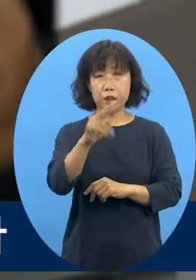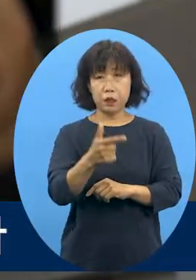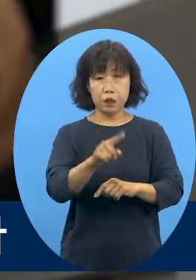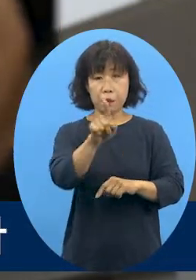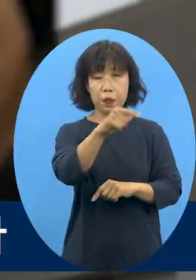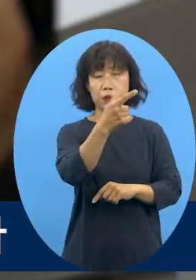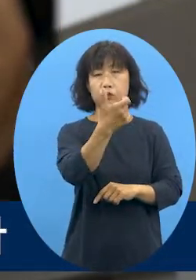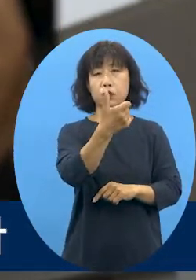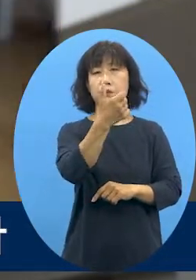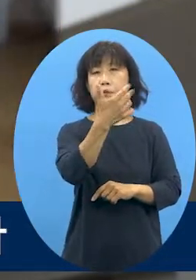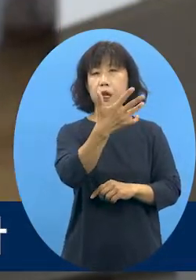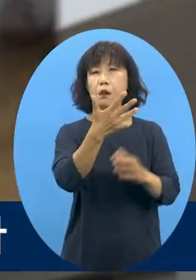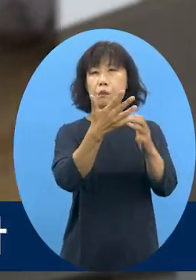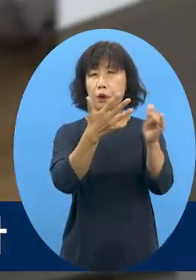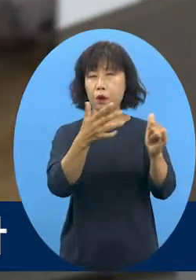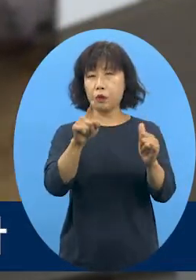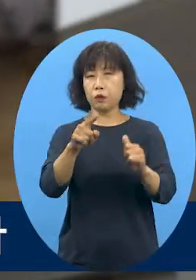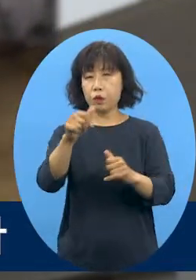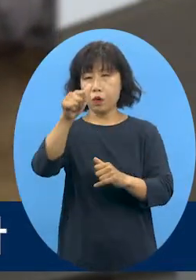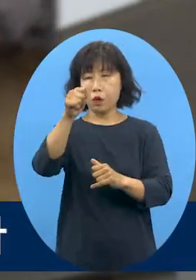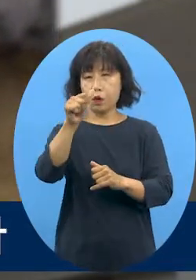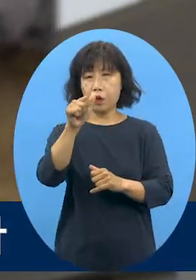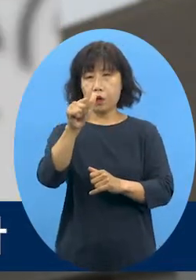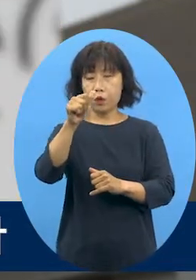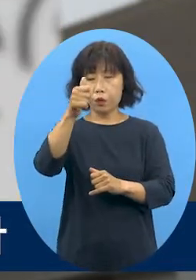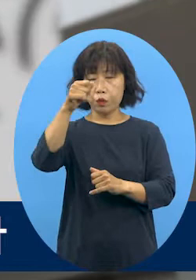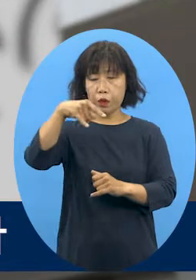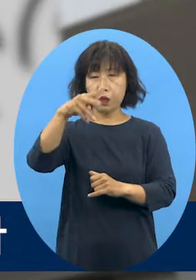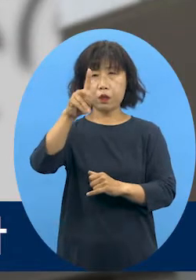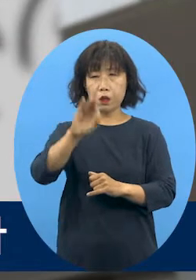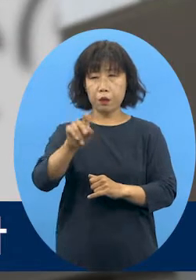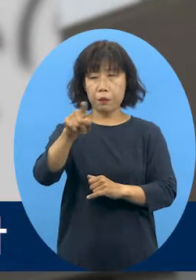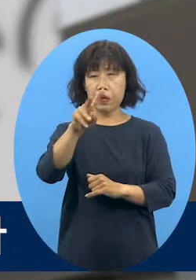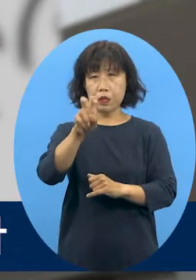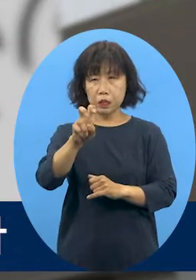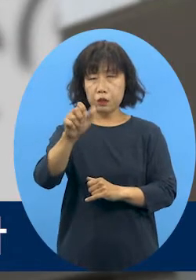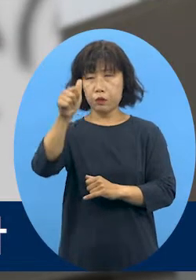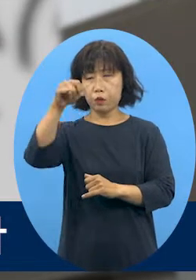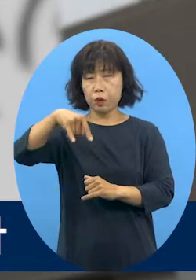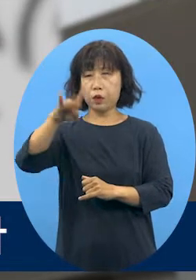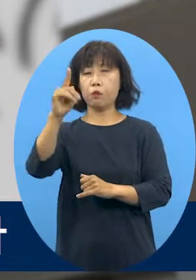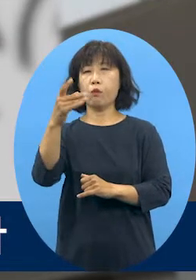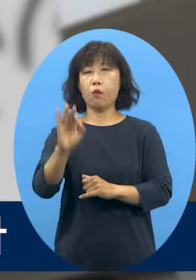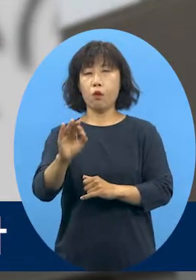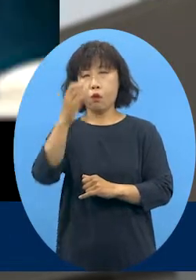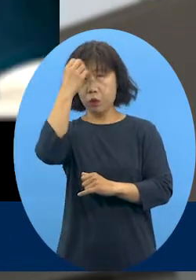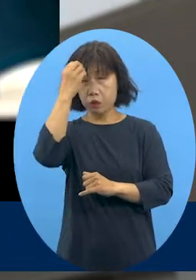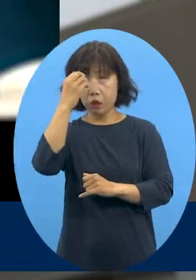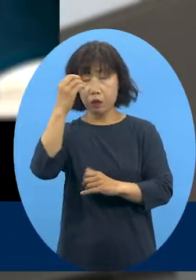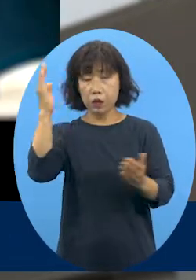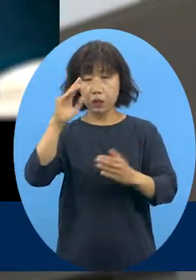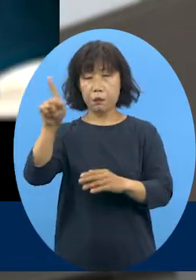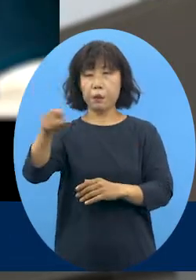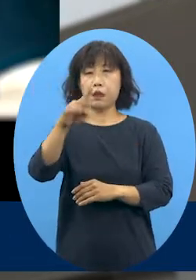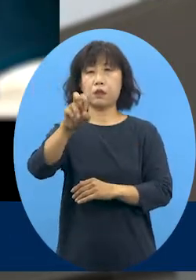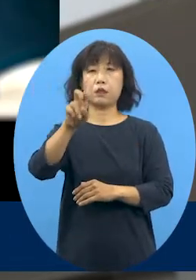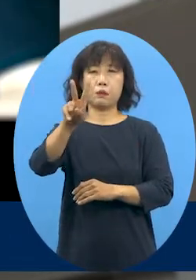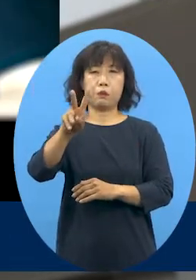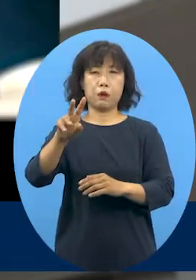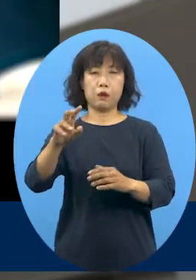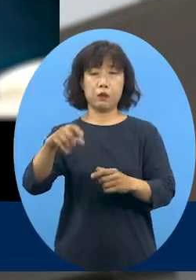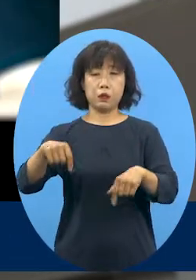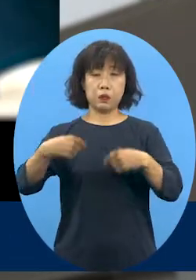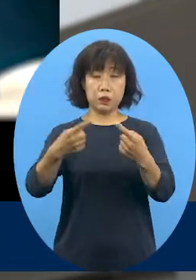경희 고등학교 120명 휩 5 고등학교 140 2명이 참여했습니다 활동이 종료된 후